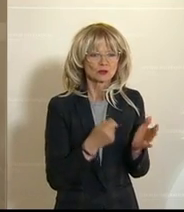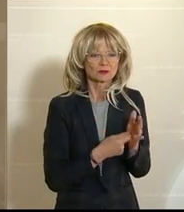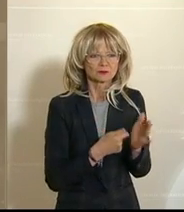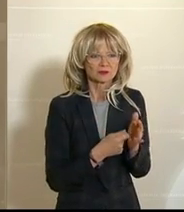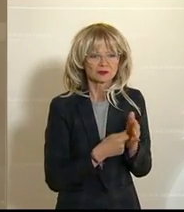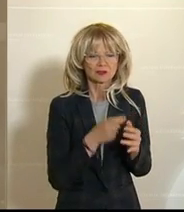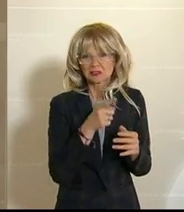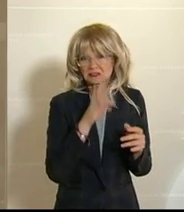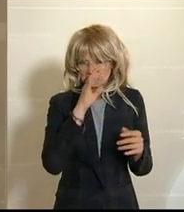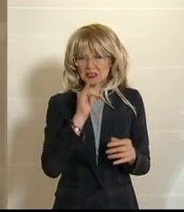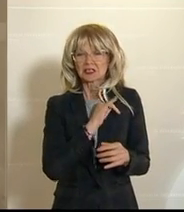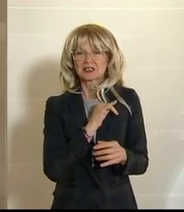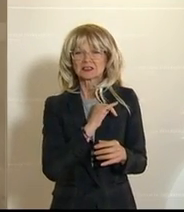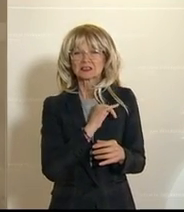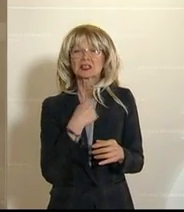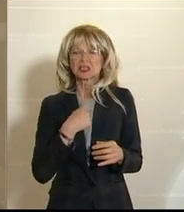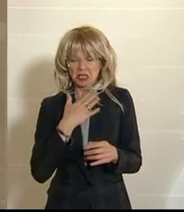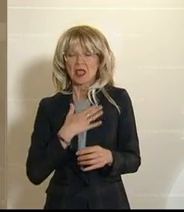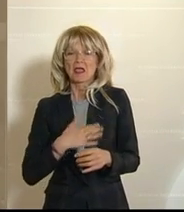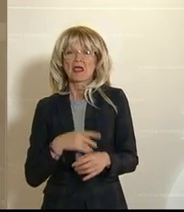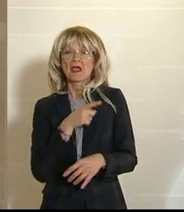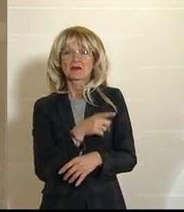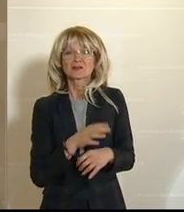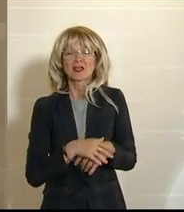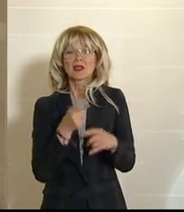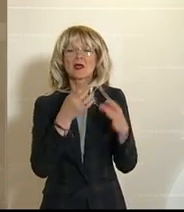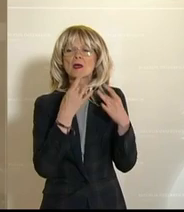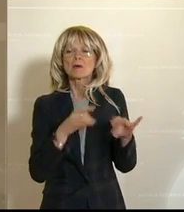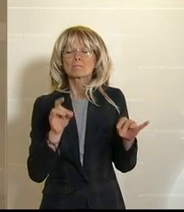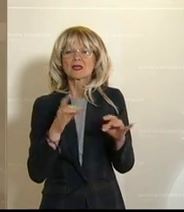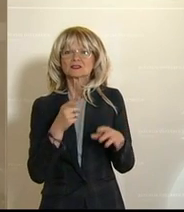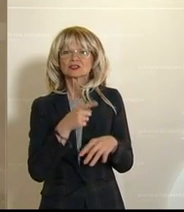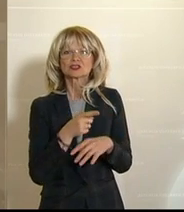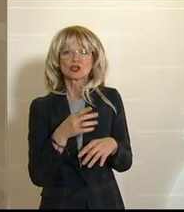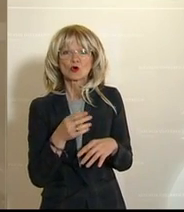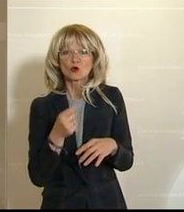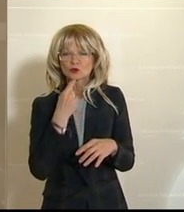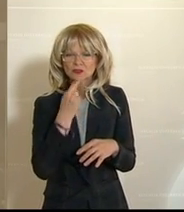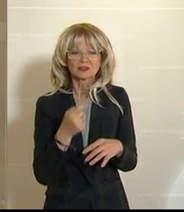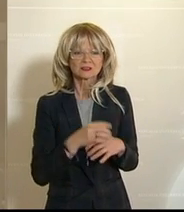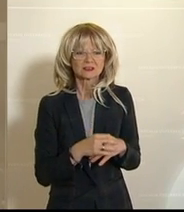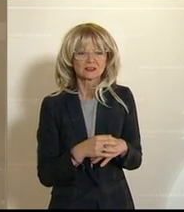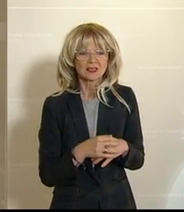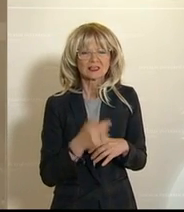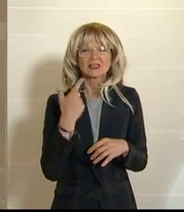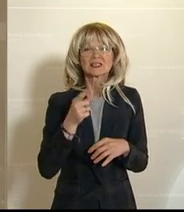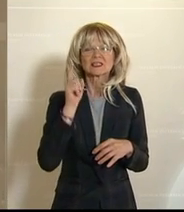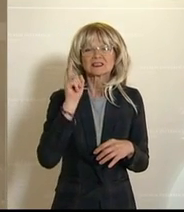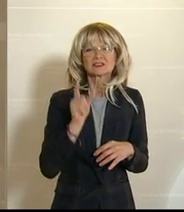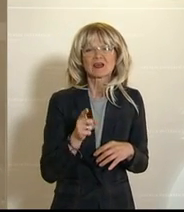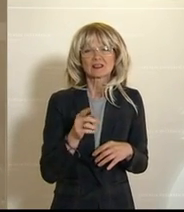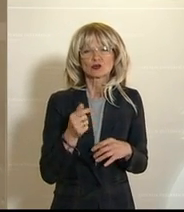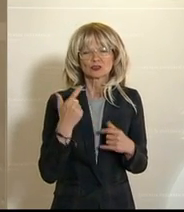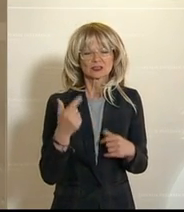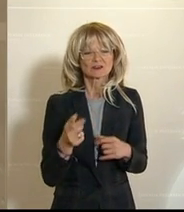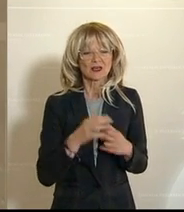sind wunderbare Zahlen drinnen. Da steht zum Beispiel, dass die Pensionsausgaben im Jahr 2020 13,5% des BIPs ausmachen. Und da schauen